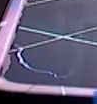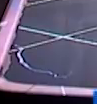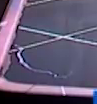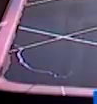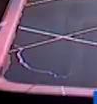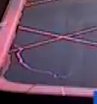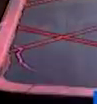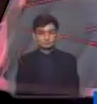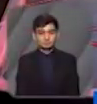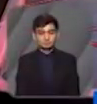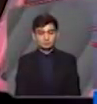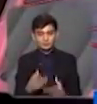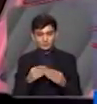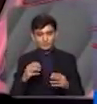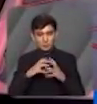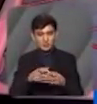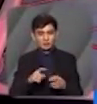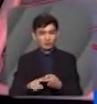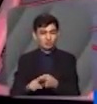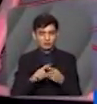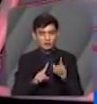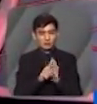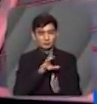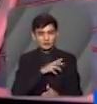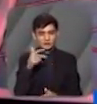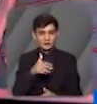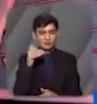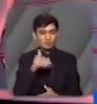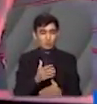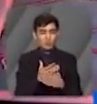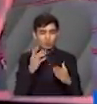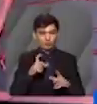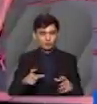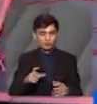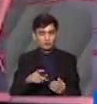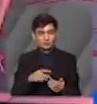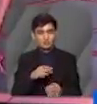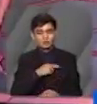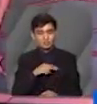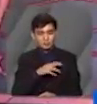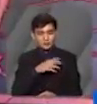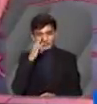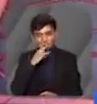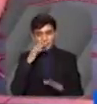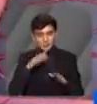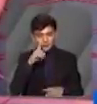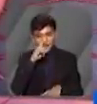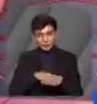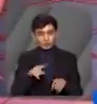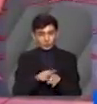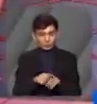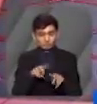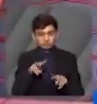Күн сайын әлем елдеріне таралып, 3000-ға жуық адамның өмірін қиған коронавируспен күресуге Қазақстан үкіметі де